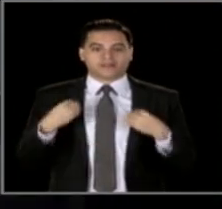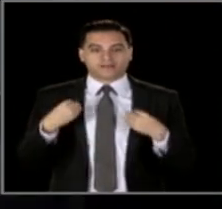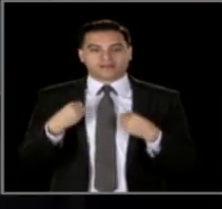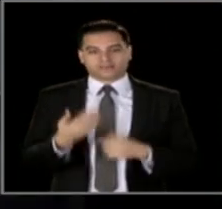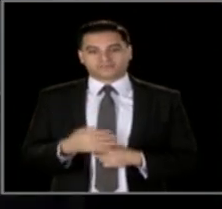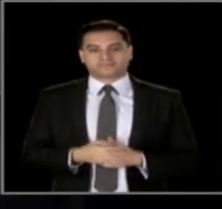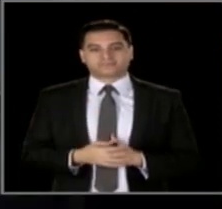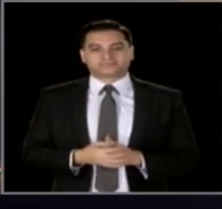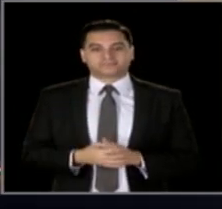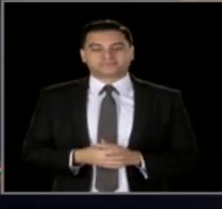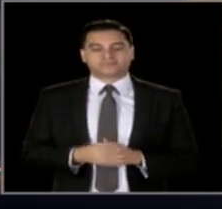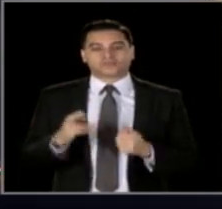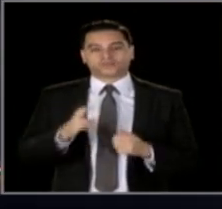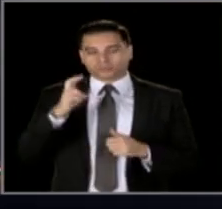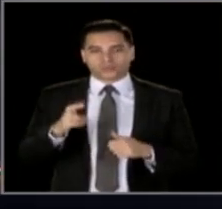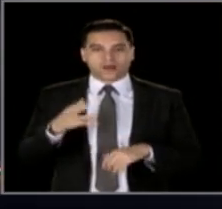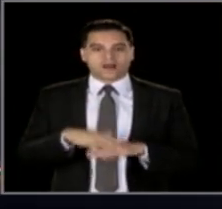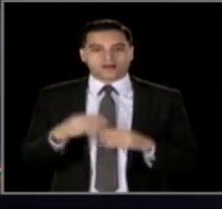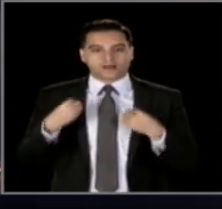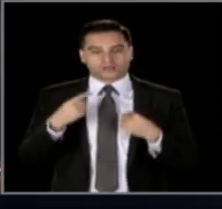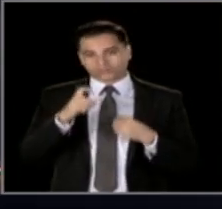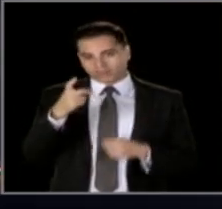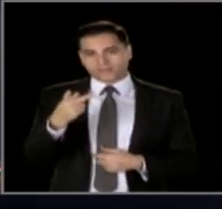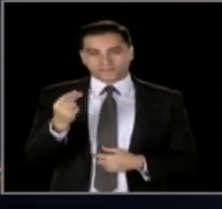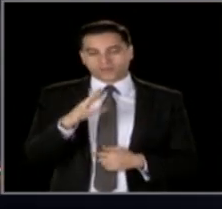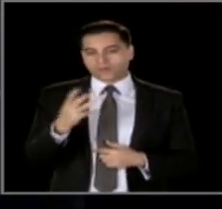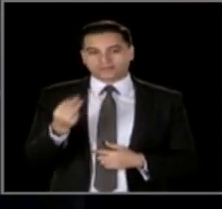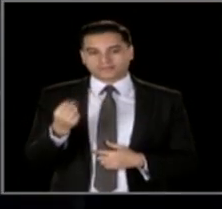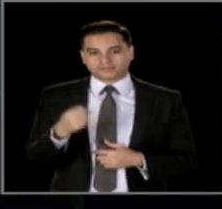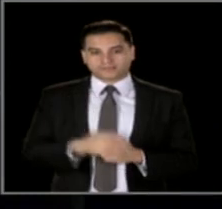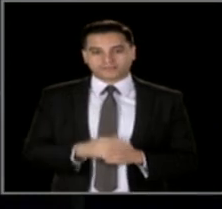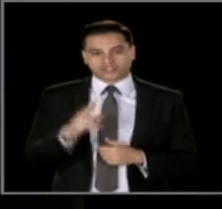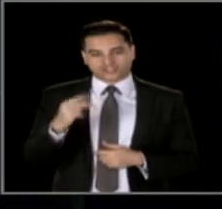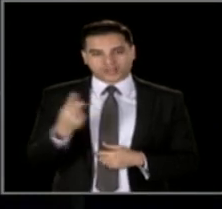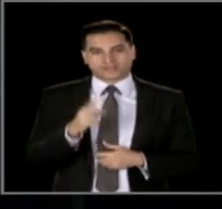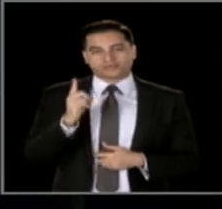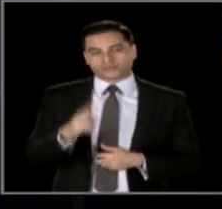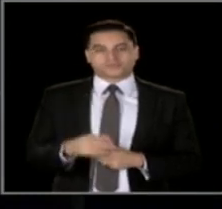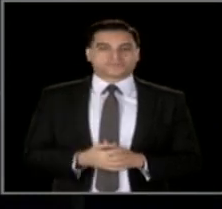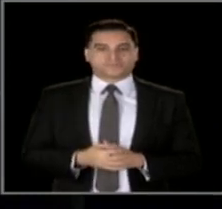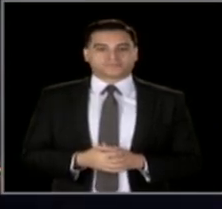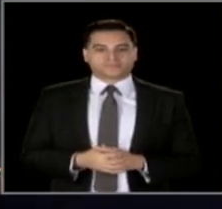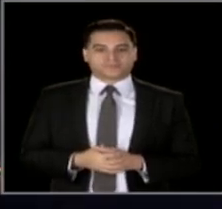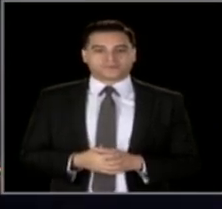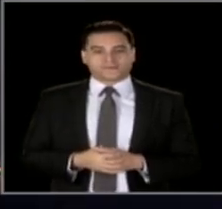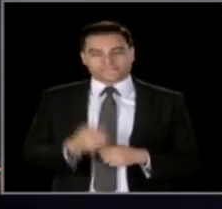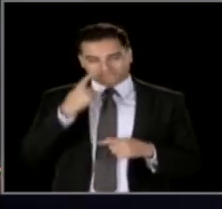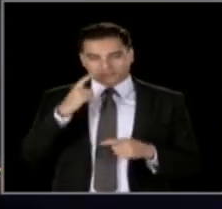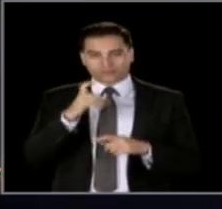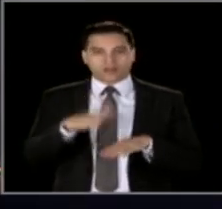رياضة، سؤال في الرياضة. يا ترى السؤال ب 20 نقطة ولا ب 30؟ 20. 20 نقطة، تمام.